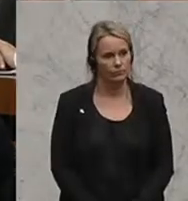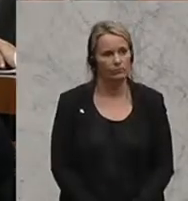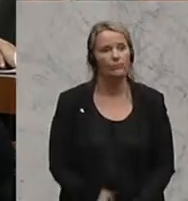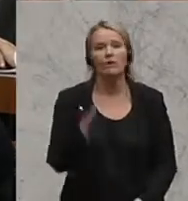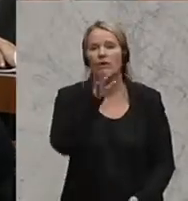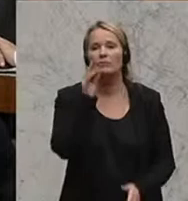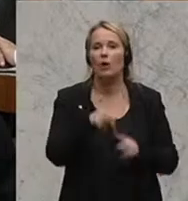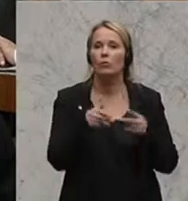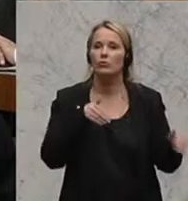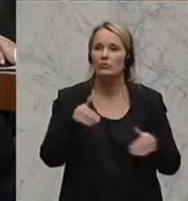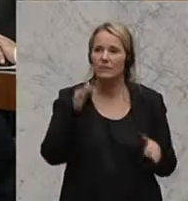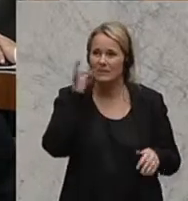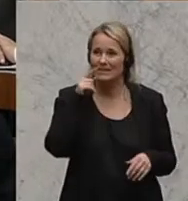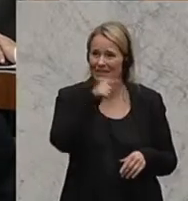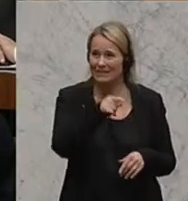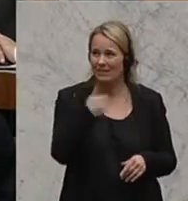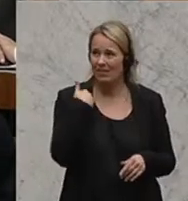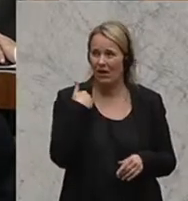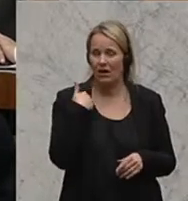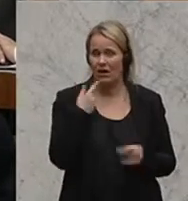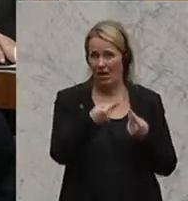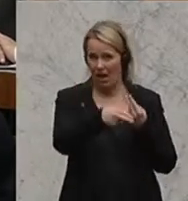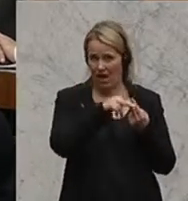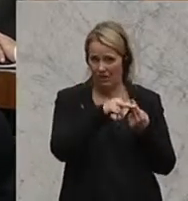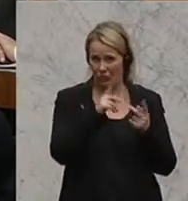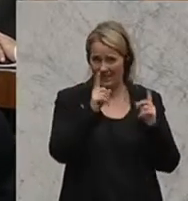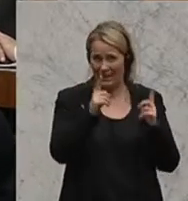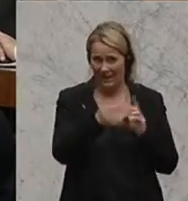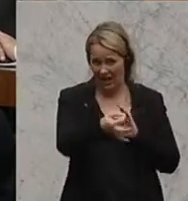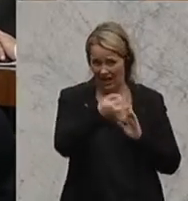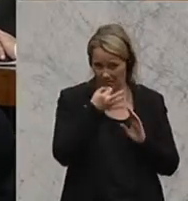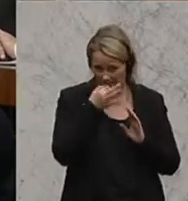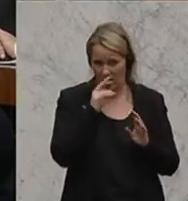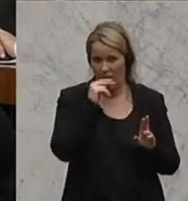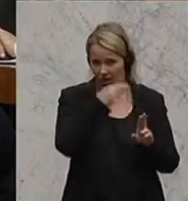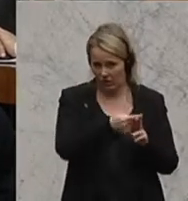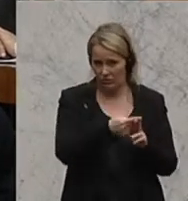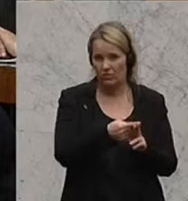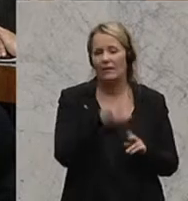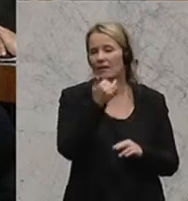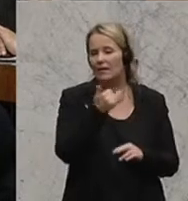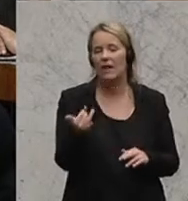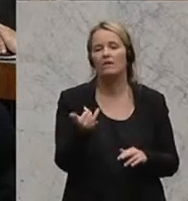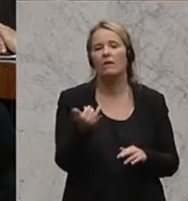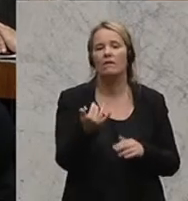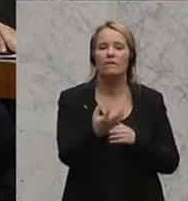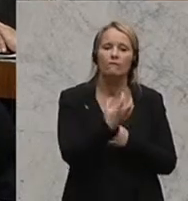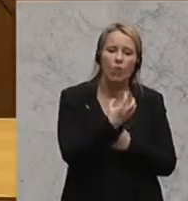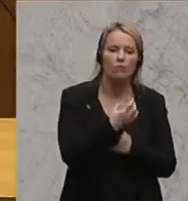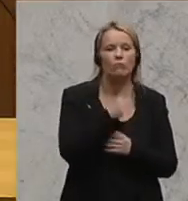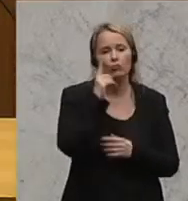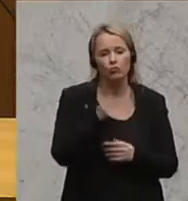Frau Bundesministerin, Sie haben bei der Beantwortung der dringlichen Anfrage unter anderem gesagt, jeder Vorwurf